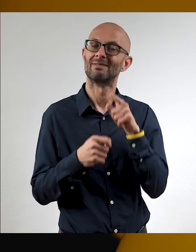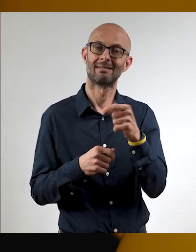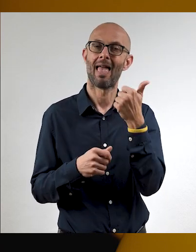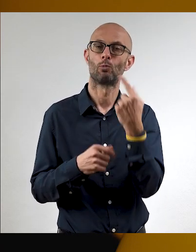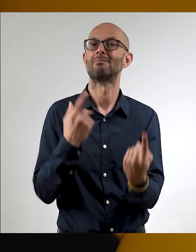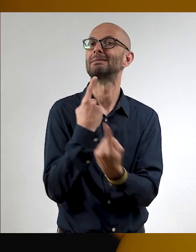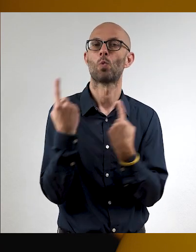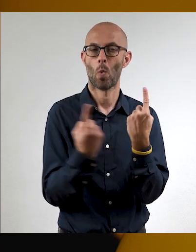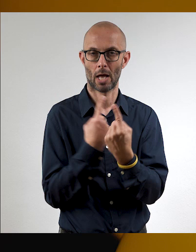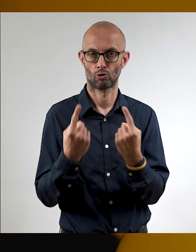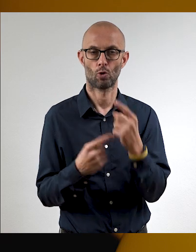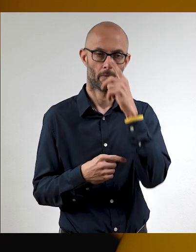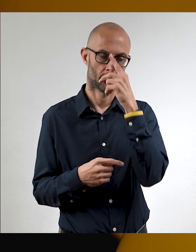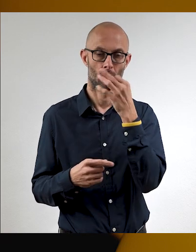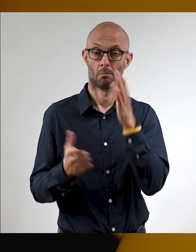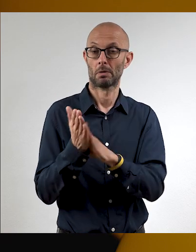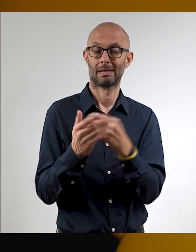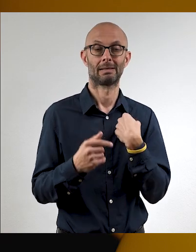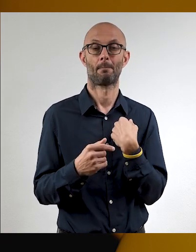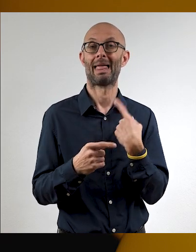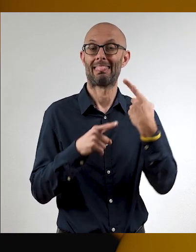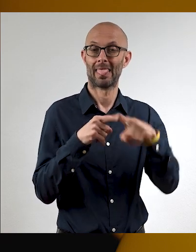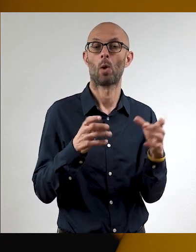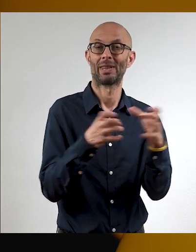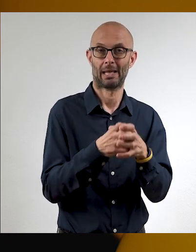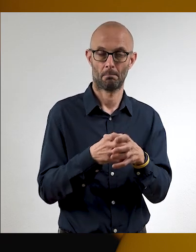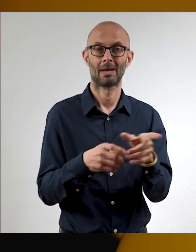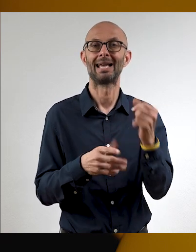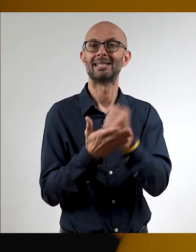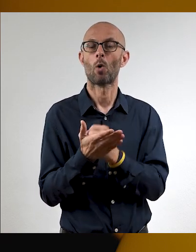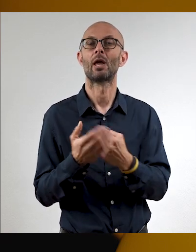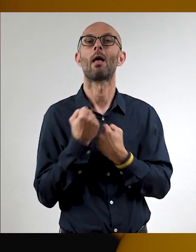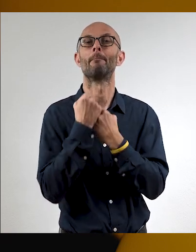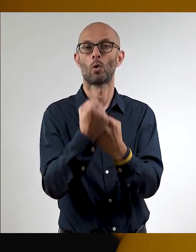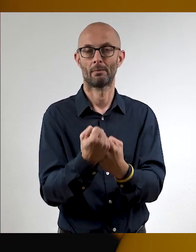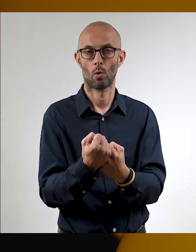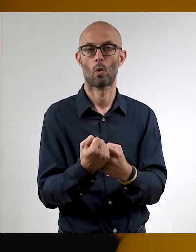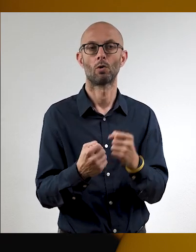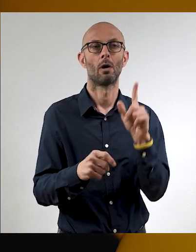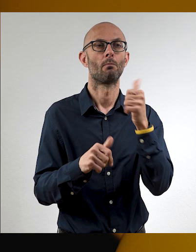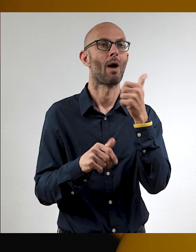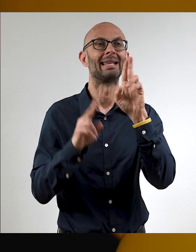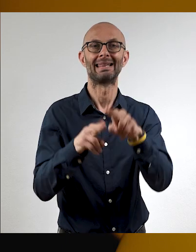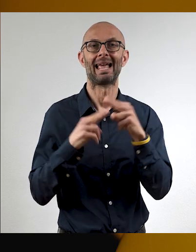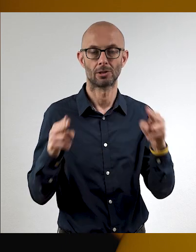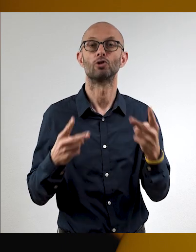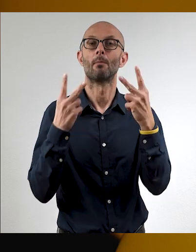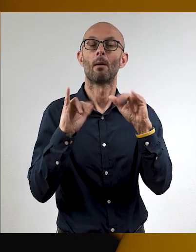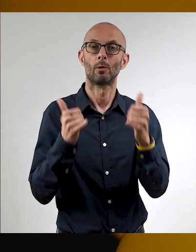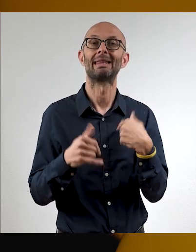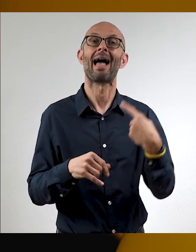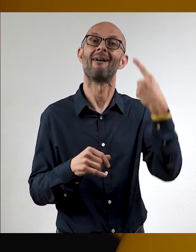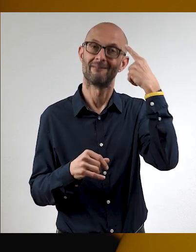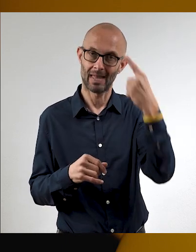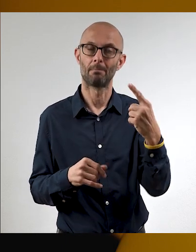neko situacijo. Ne? Če sem recimo del tima, ki zagotavlja podporo po neki nesreči, je pomembno, da